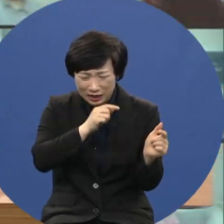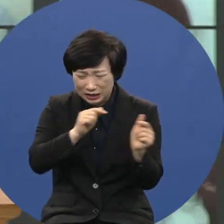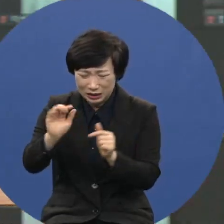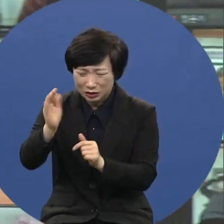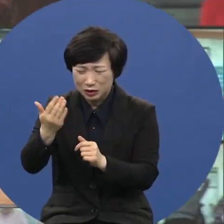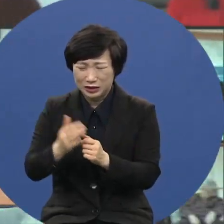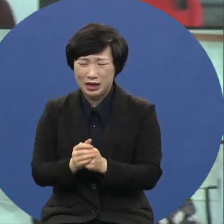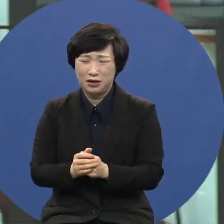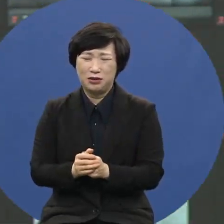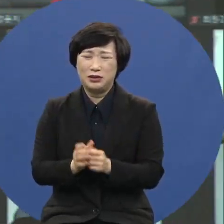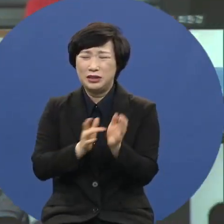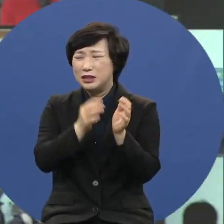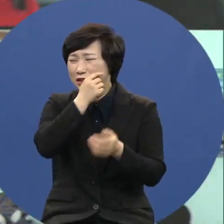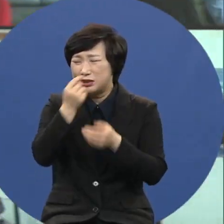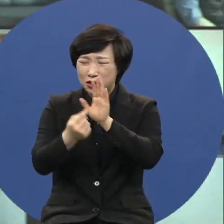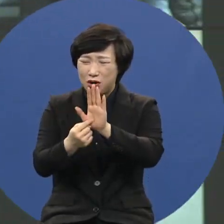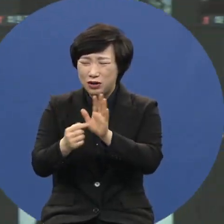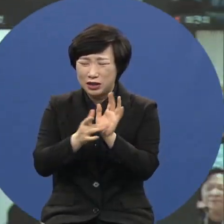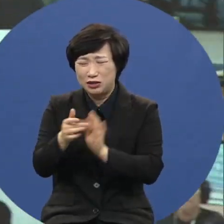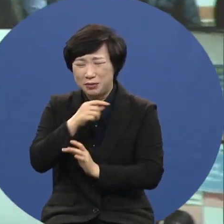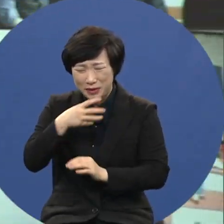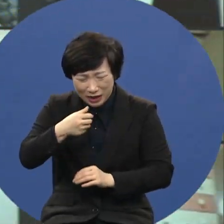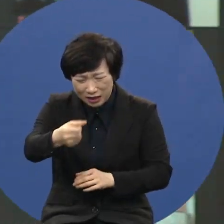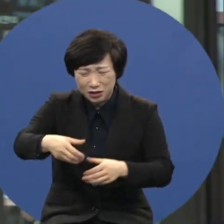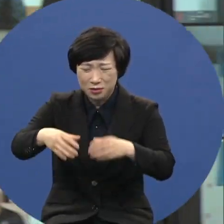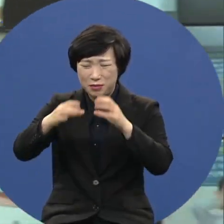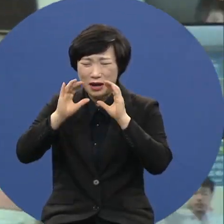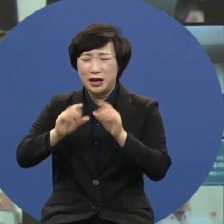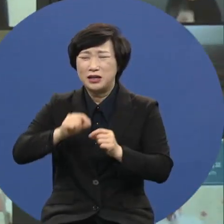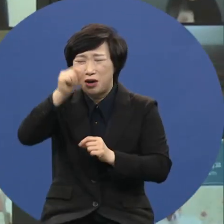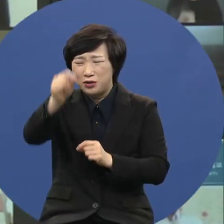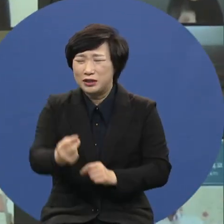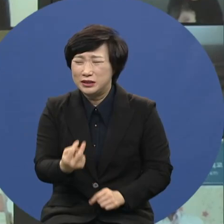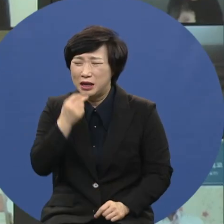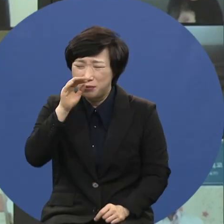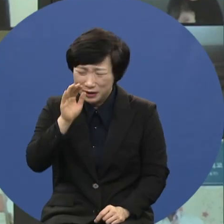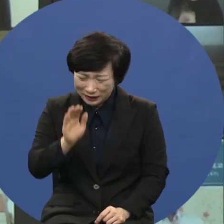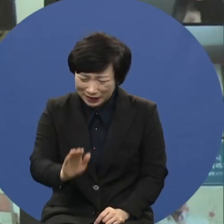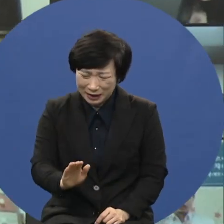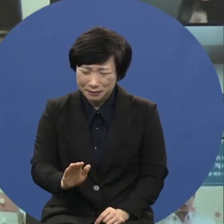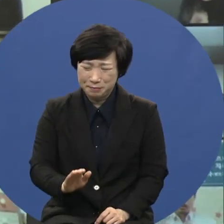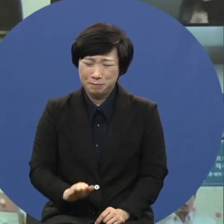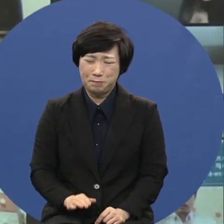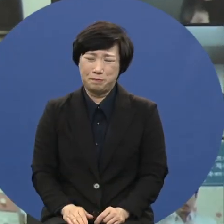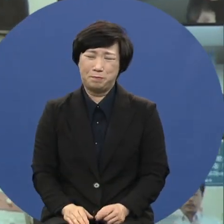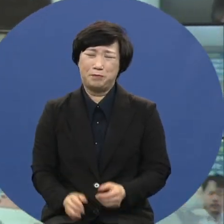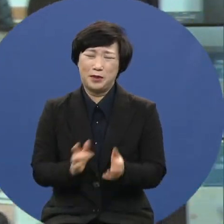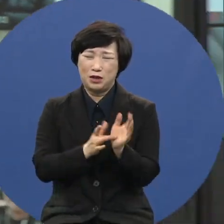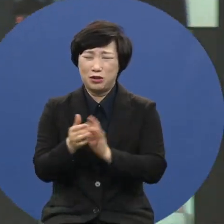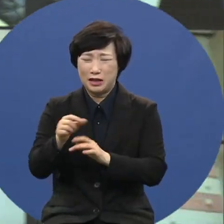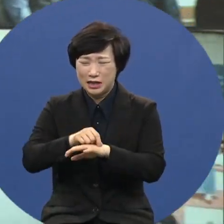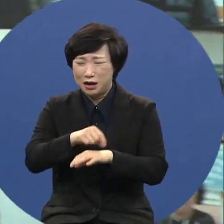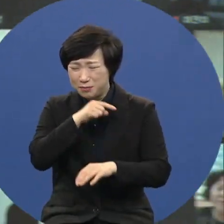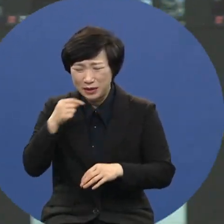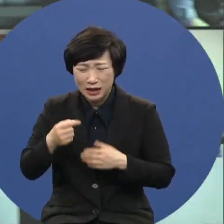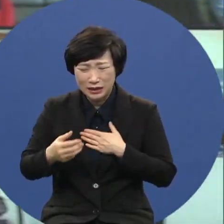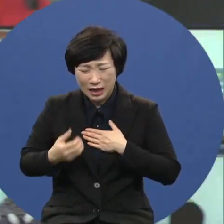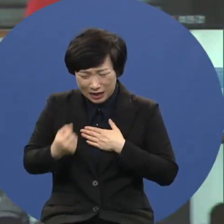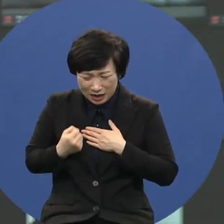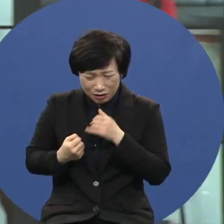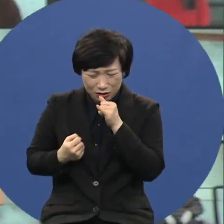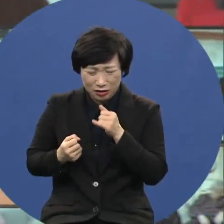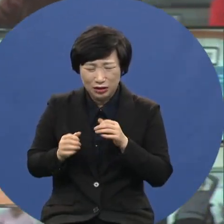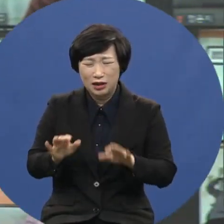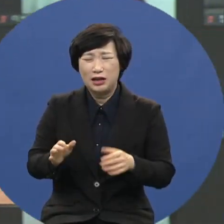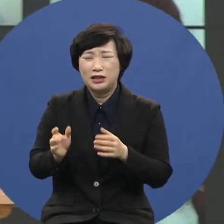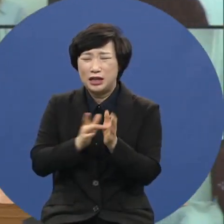양식이요 그 증거로 내 피를 받아 마셔라. 영원한 생명이니라. 내 살과 피가 내 안에 있으면 내가